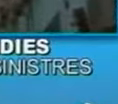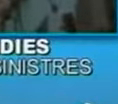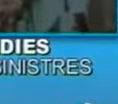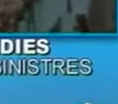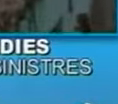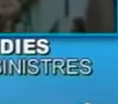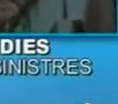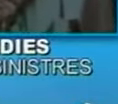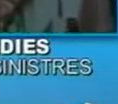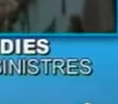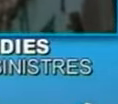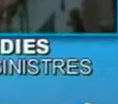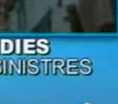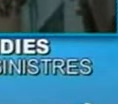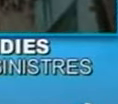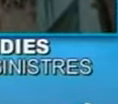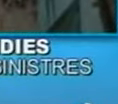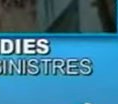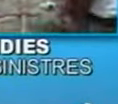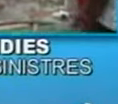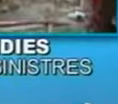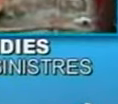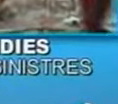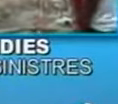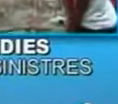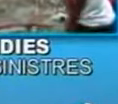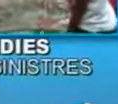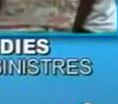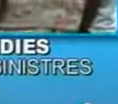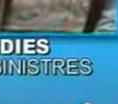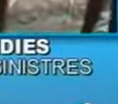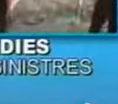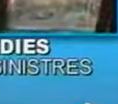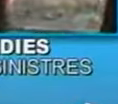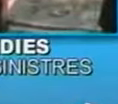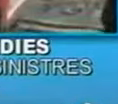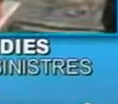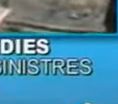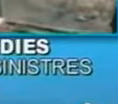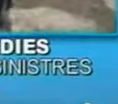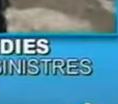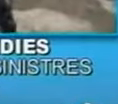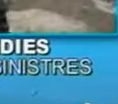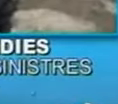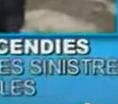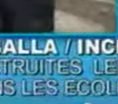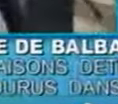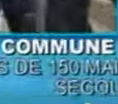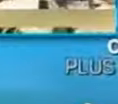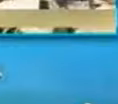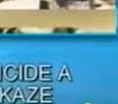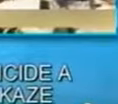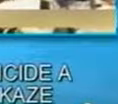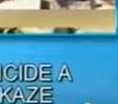Plus de 150 maisons détruites par les incendies aujourd'hui. Les sinistrés ont été secourus dans les